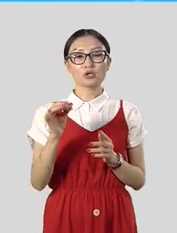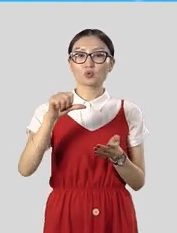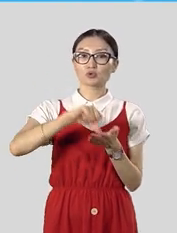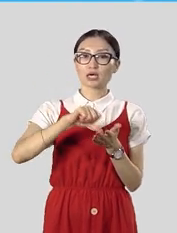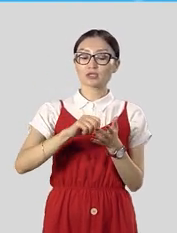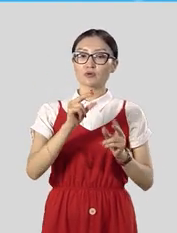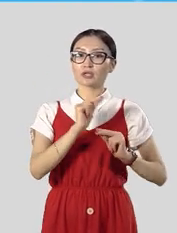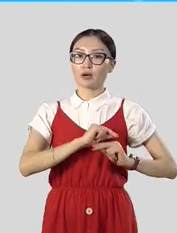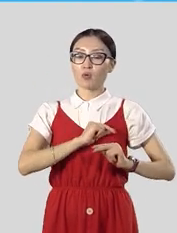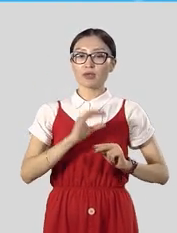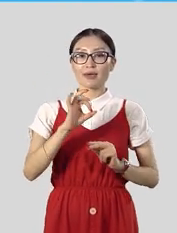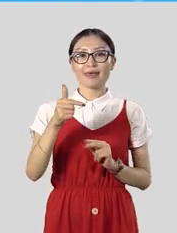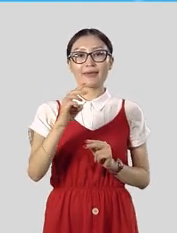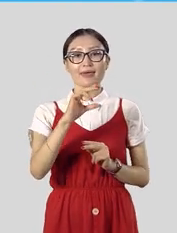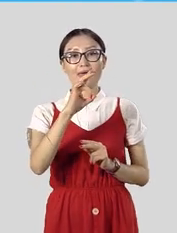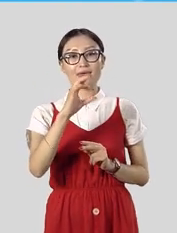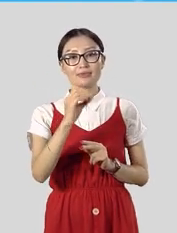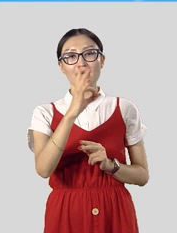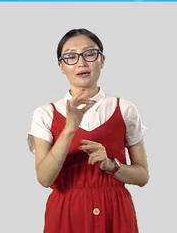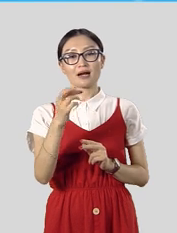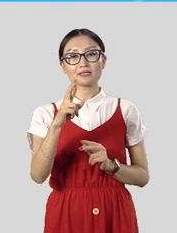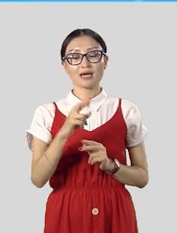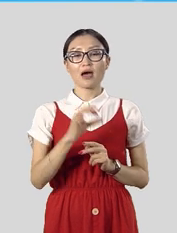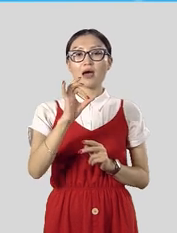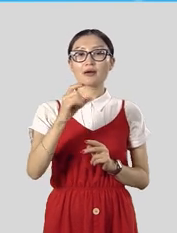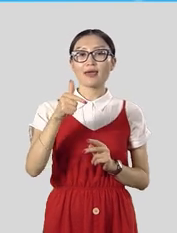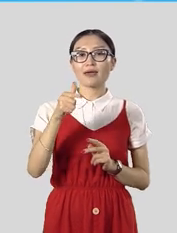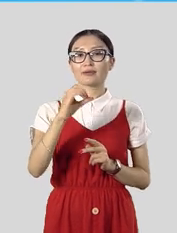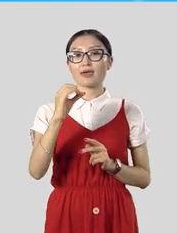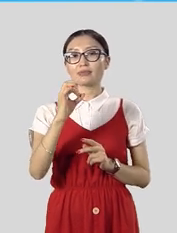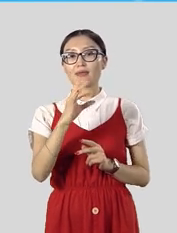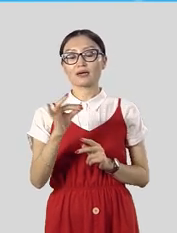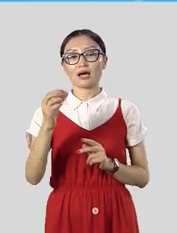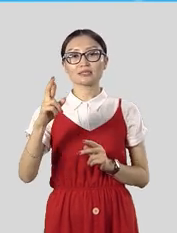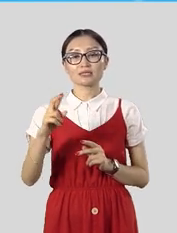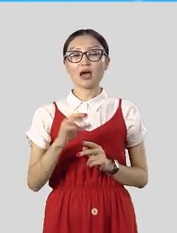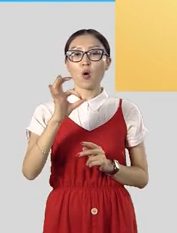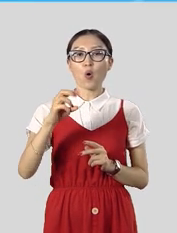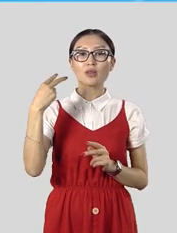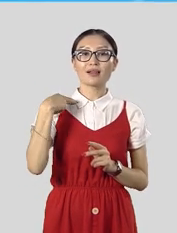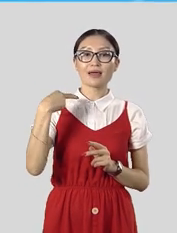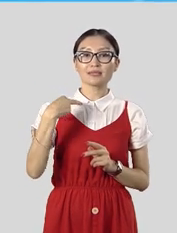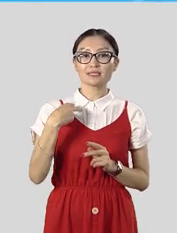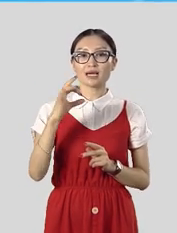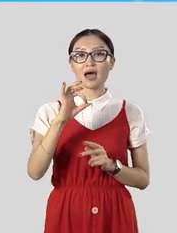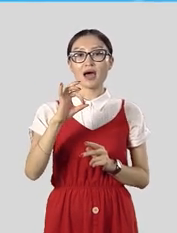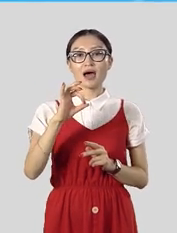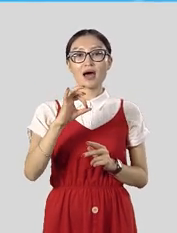процессе регенерации гидры. Регенерация от позднелатинского